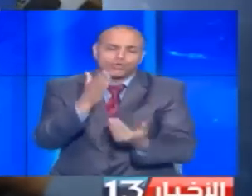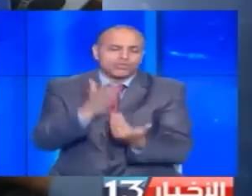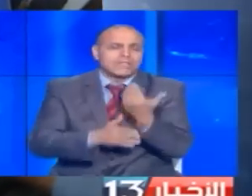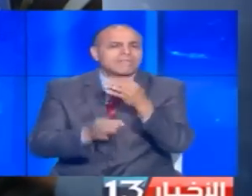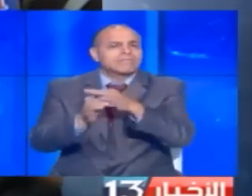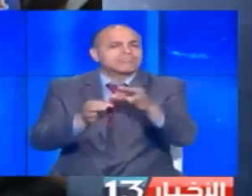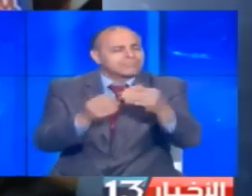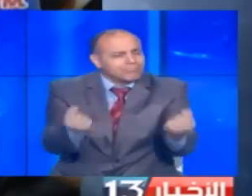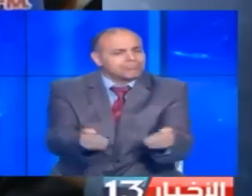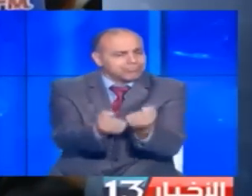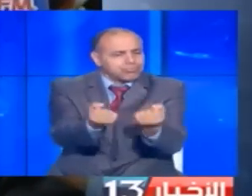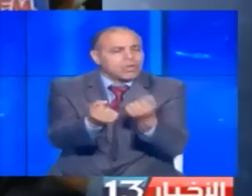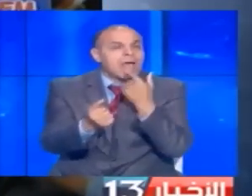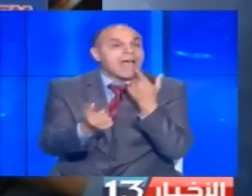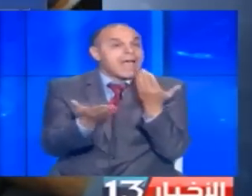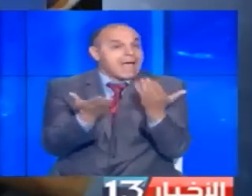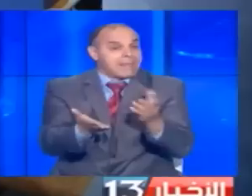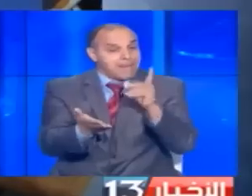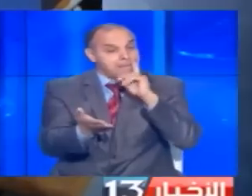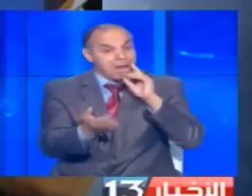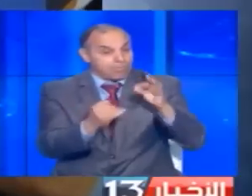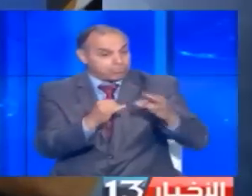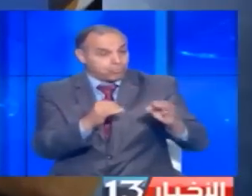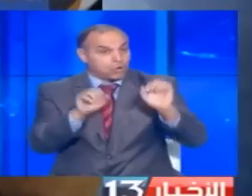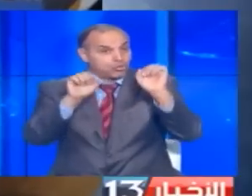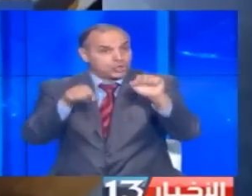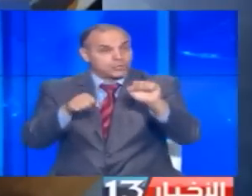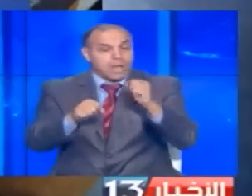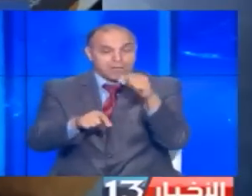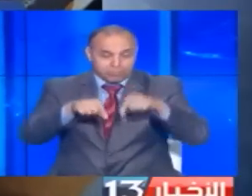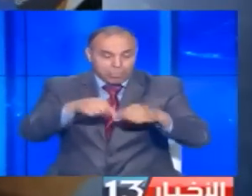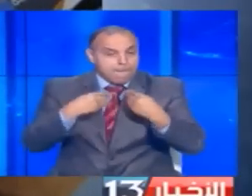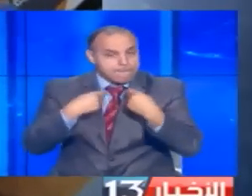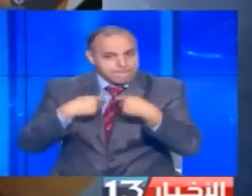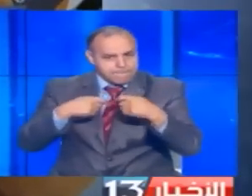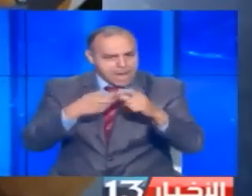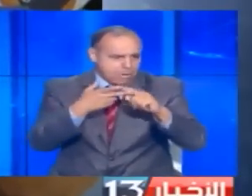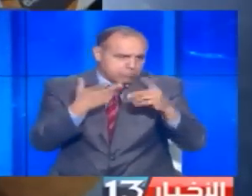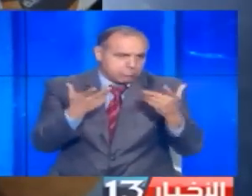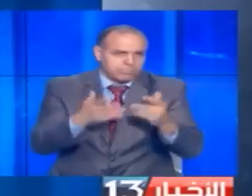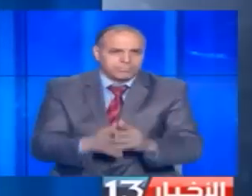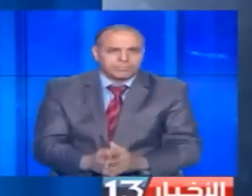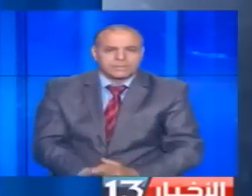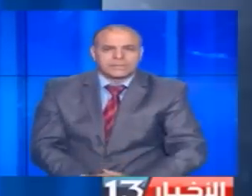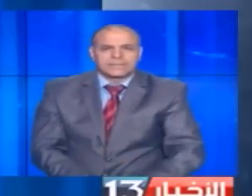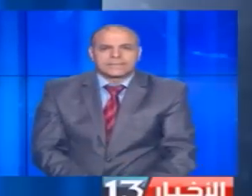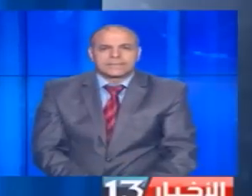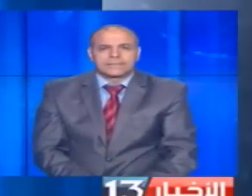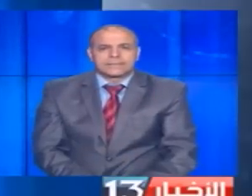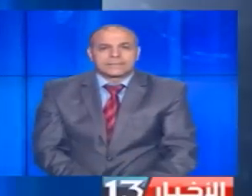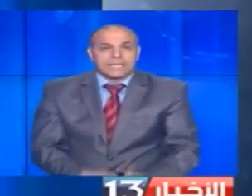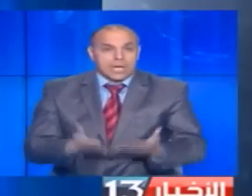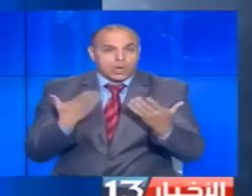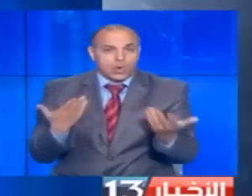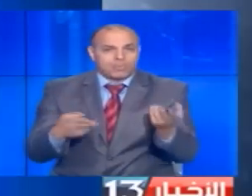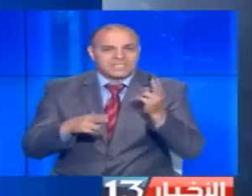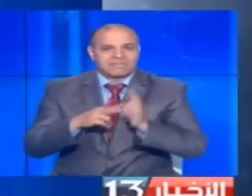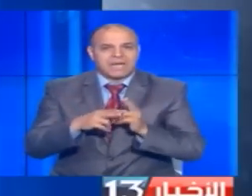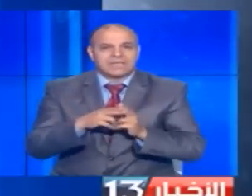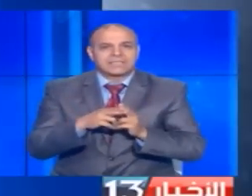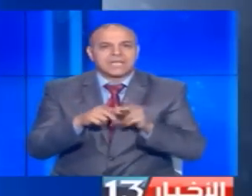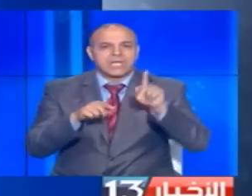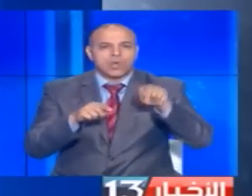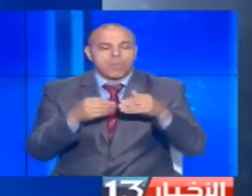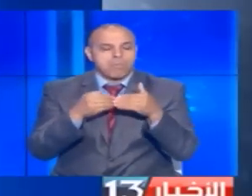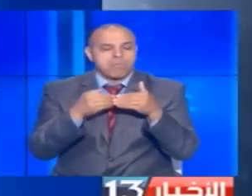متاعنا حتى تكون المرأة الريفية تثمن المنتوجات متاعها تنجم توصلها. التهم اليوم بصفاقس